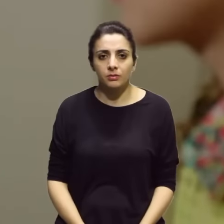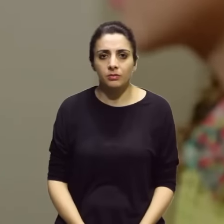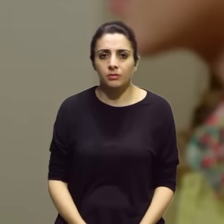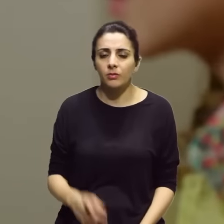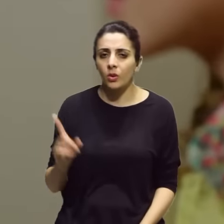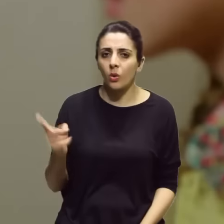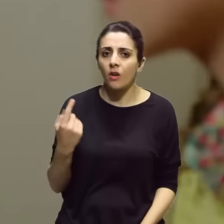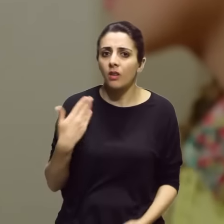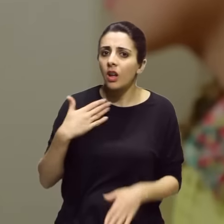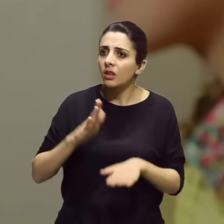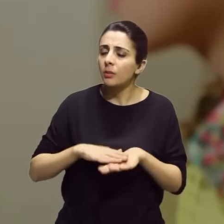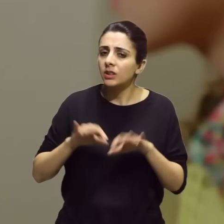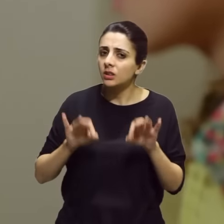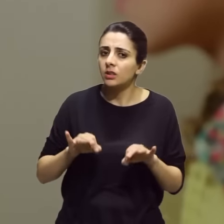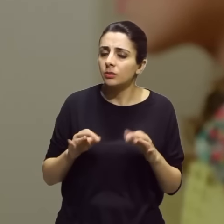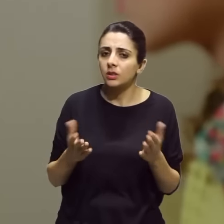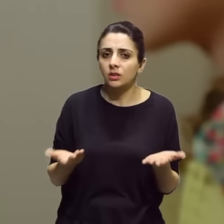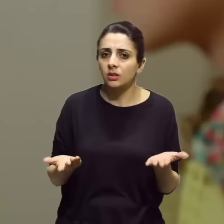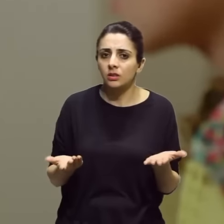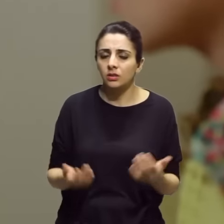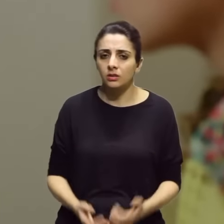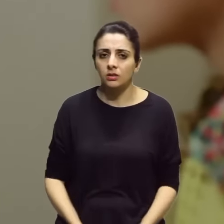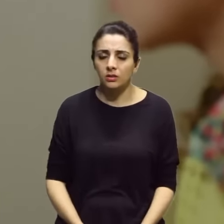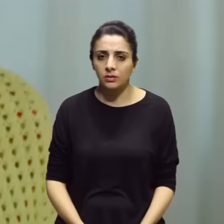Allah'ım yarabbim, ne yapabiliriz ki yani? Ne